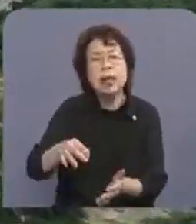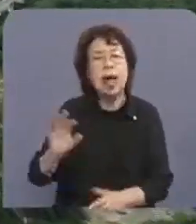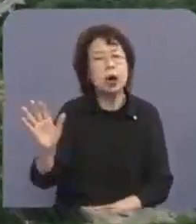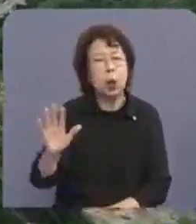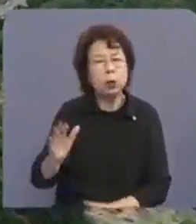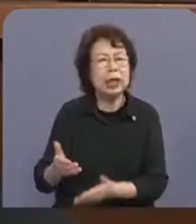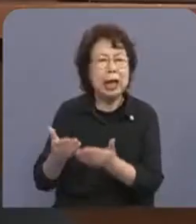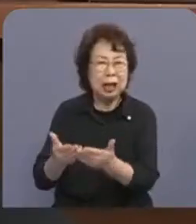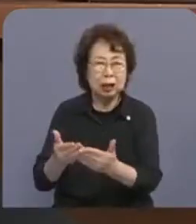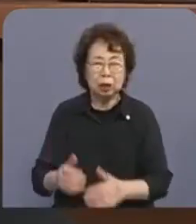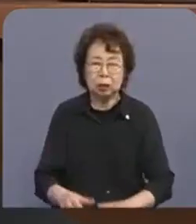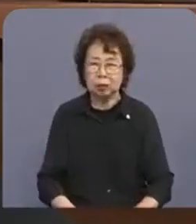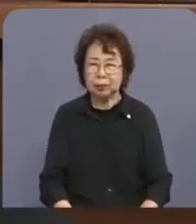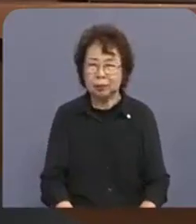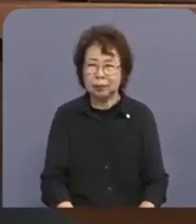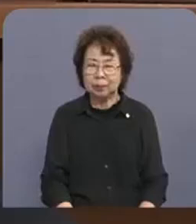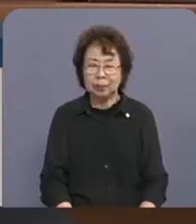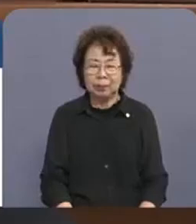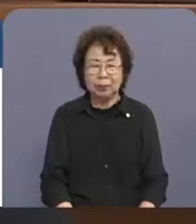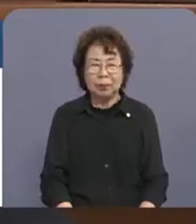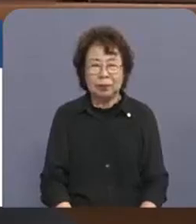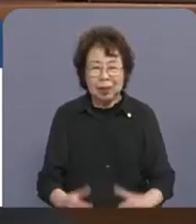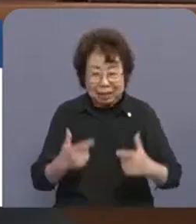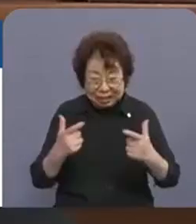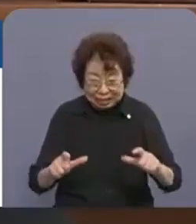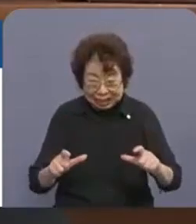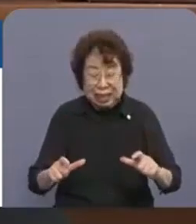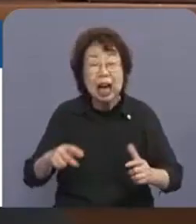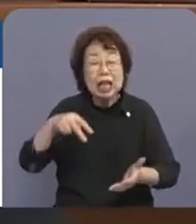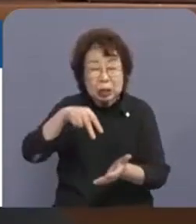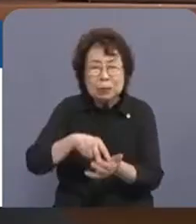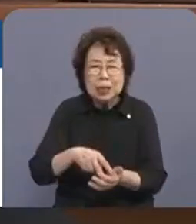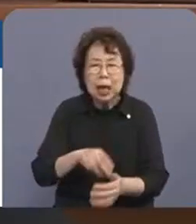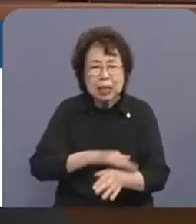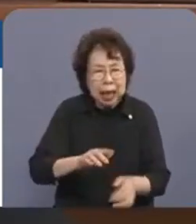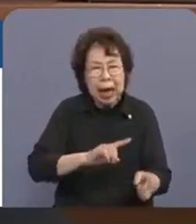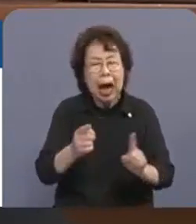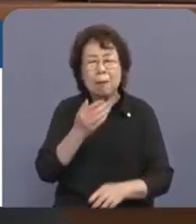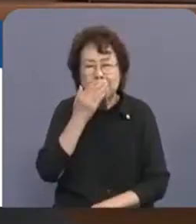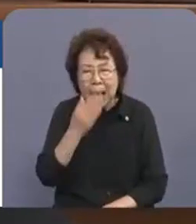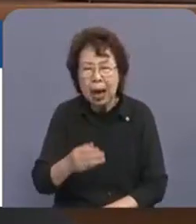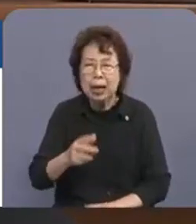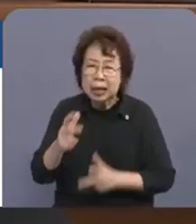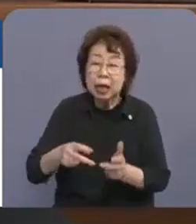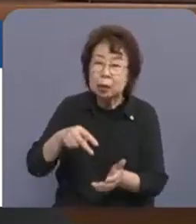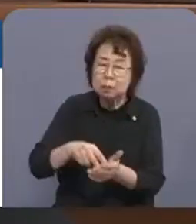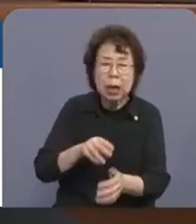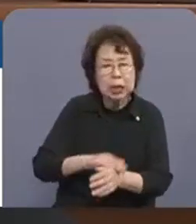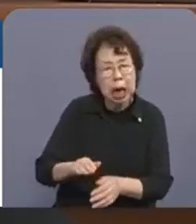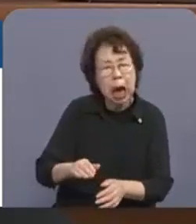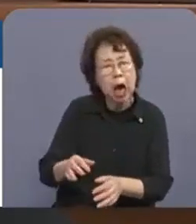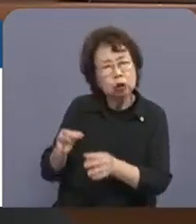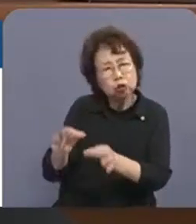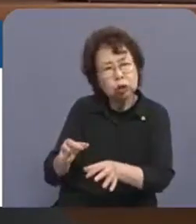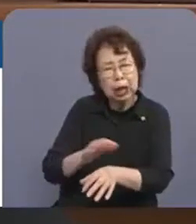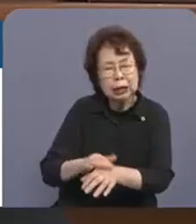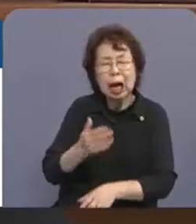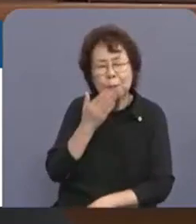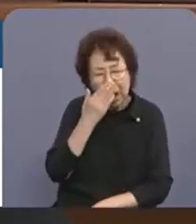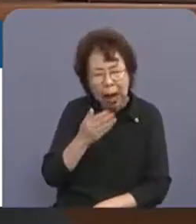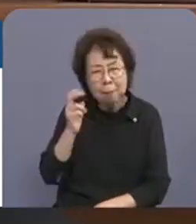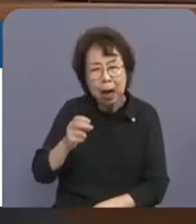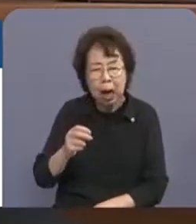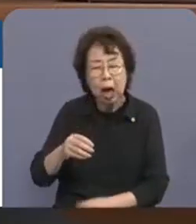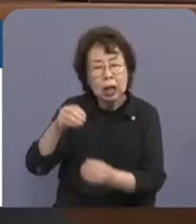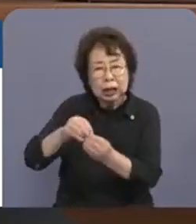것입니다. 지역 입장으로서는 기업들이 지방 투자가 활성화되고 또 기업 입장에서는 지방 투자에 대한 만큼